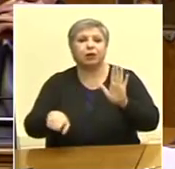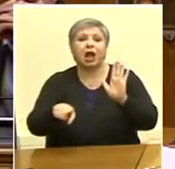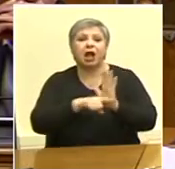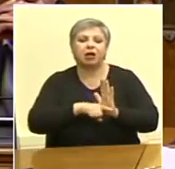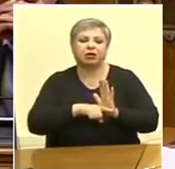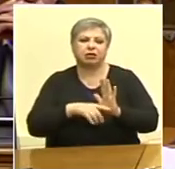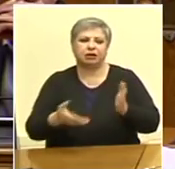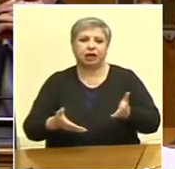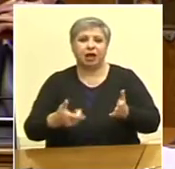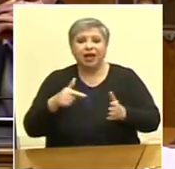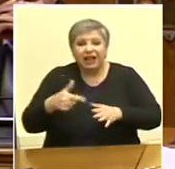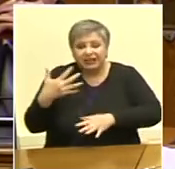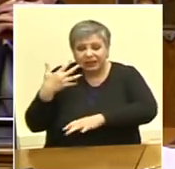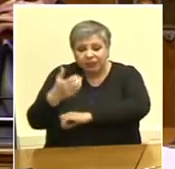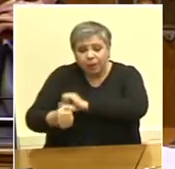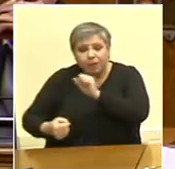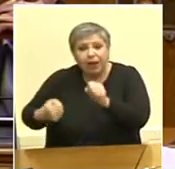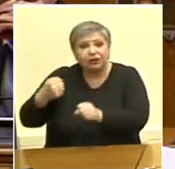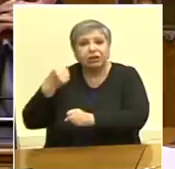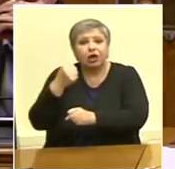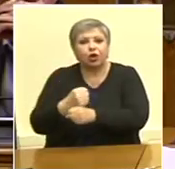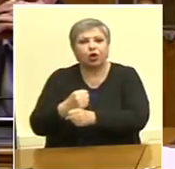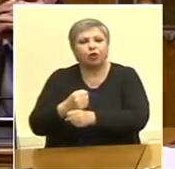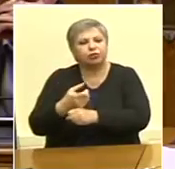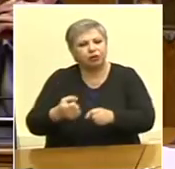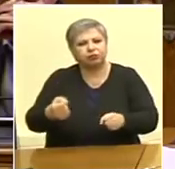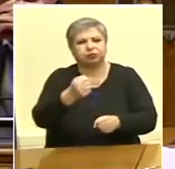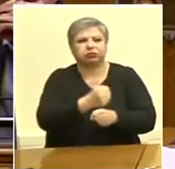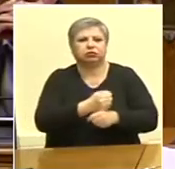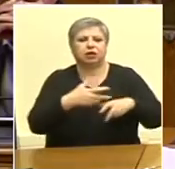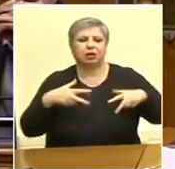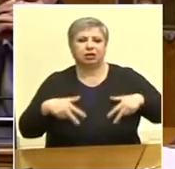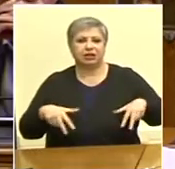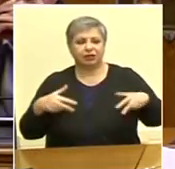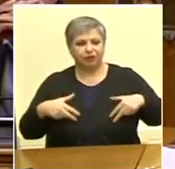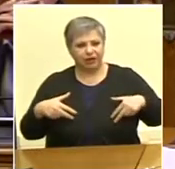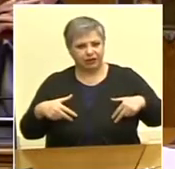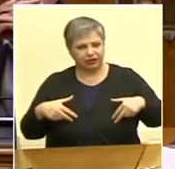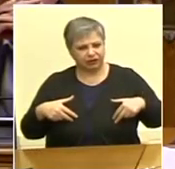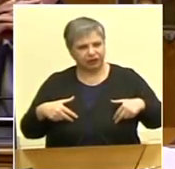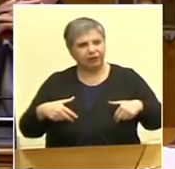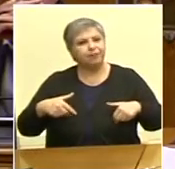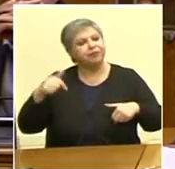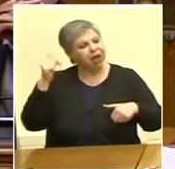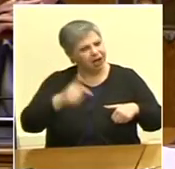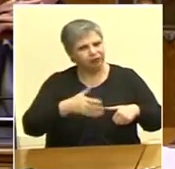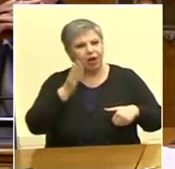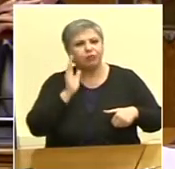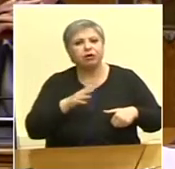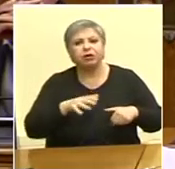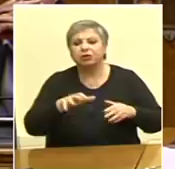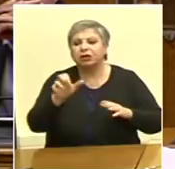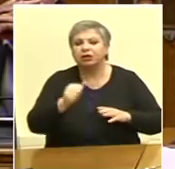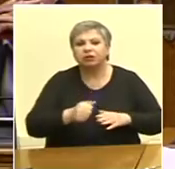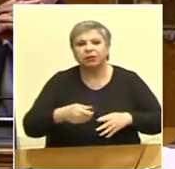μνημονιακών χρόνων. Εμείς φέραμε να τα ανατρέξετε στην Ελστάτ για να τα βρείτε. Είναι στοιχεία από